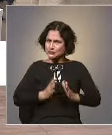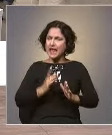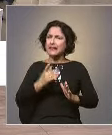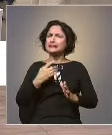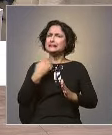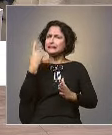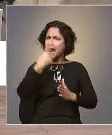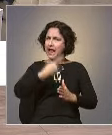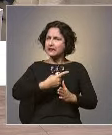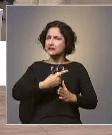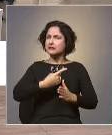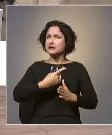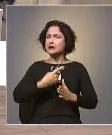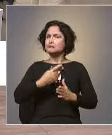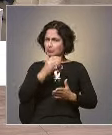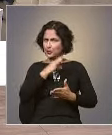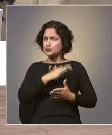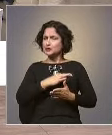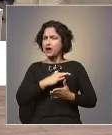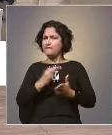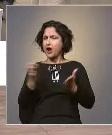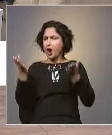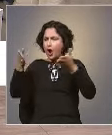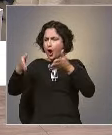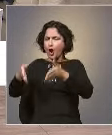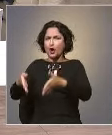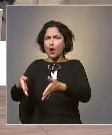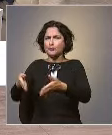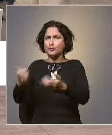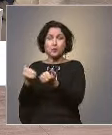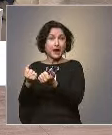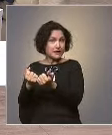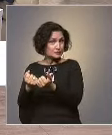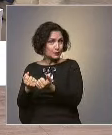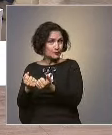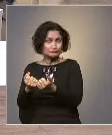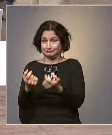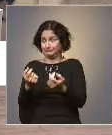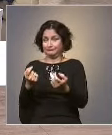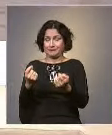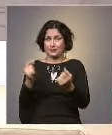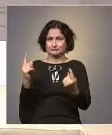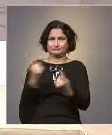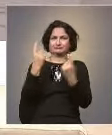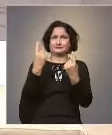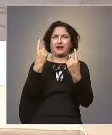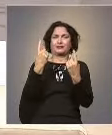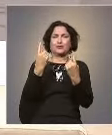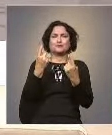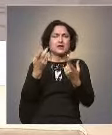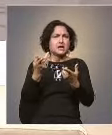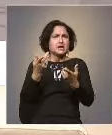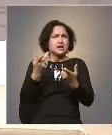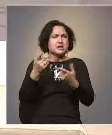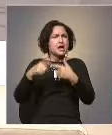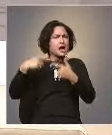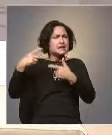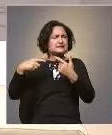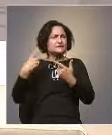за подарък гроб, гробно място. В друг сюжет един убиец осъден. Да, и той развива една